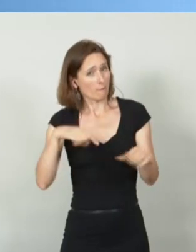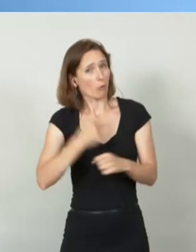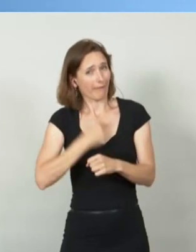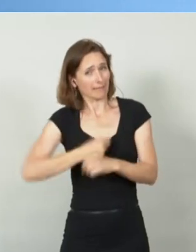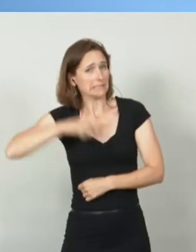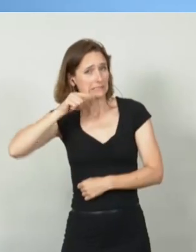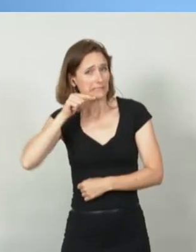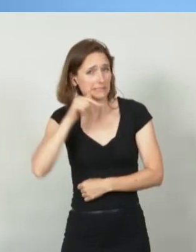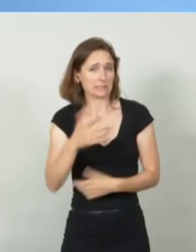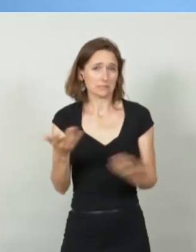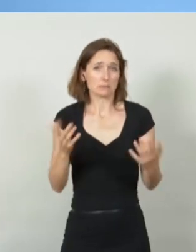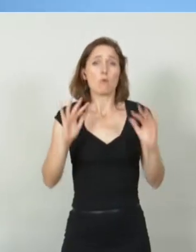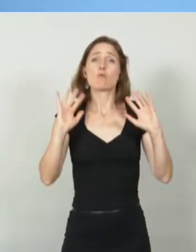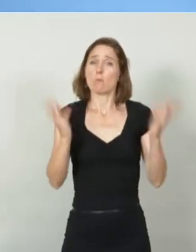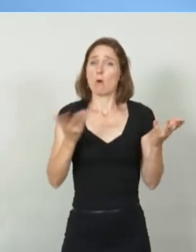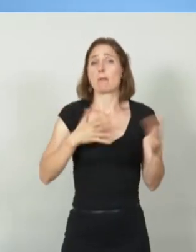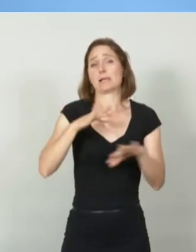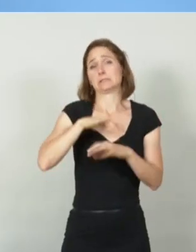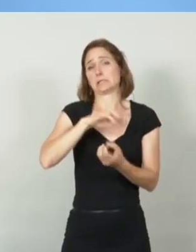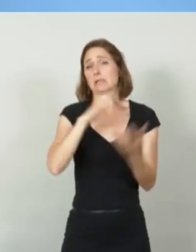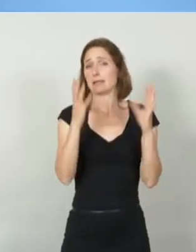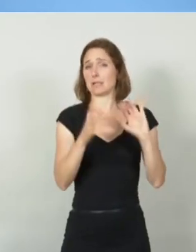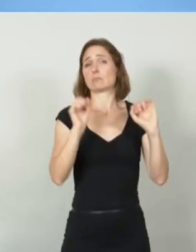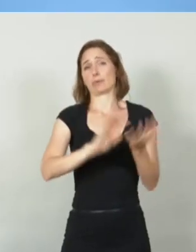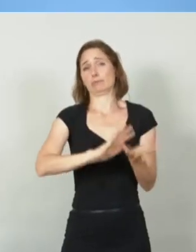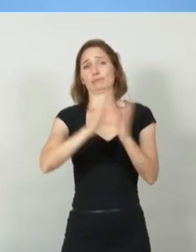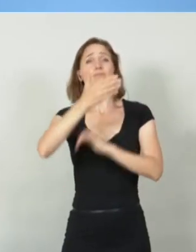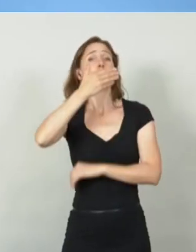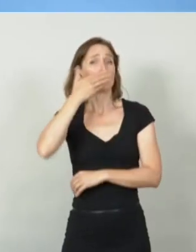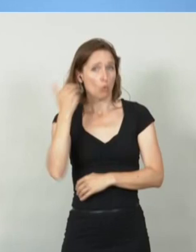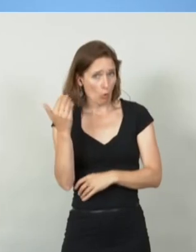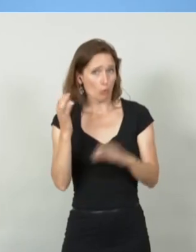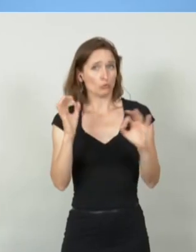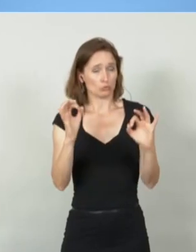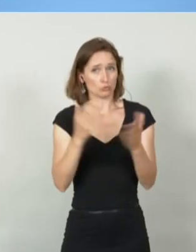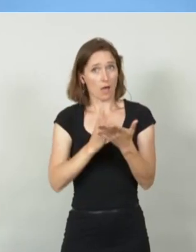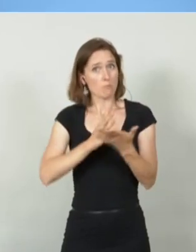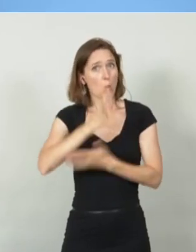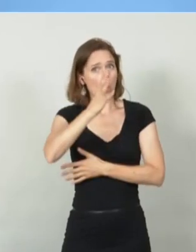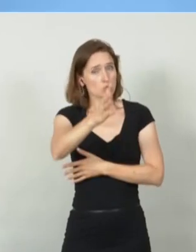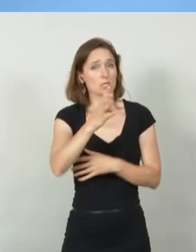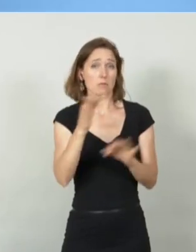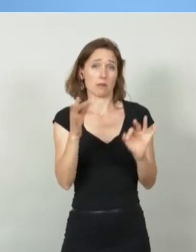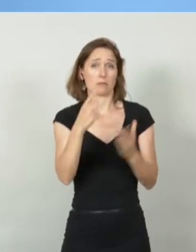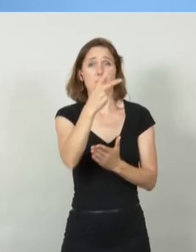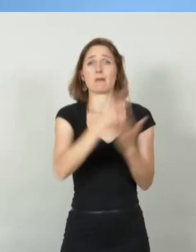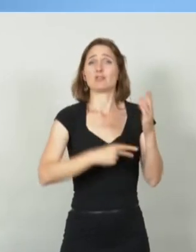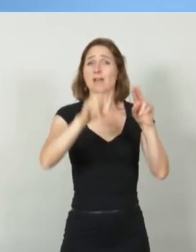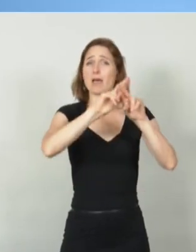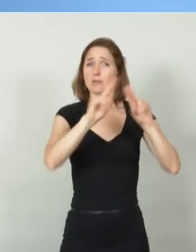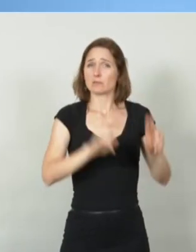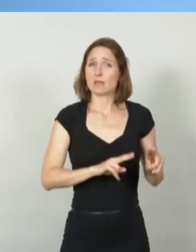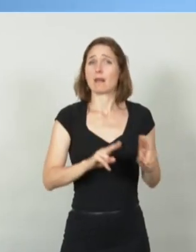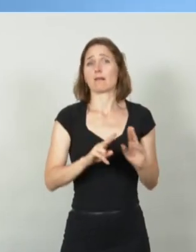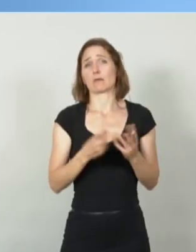qui devrait être amélioré j'en conviens également c'est aussi un des projets sur le site web notamment la page internationale sur le site de la Ville de